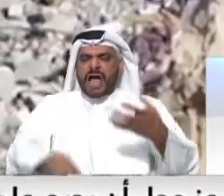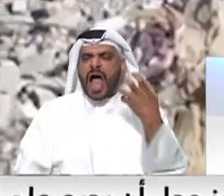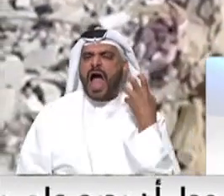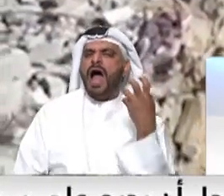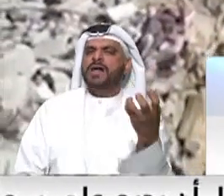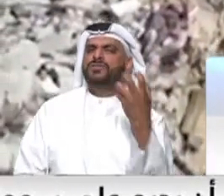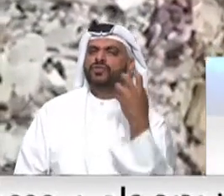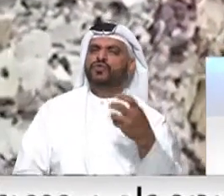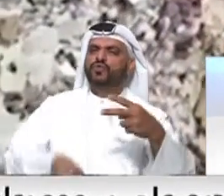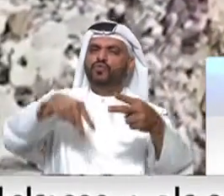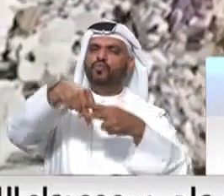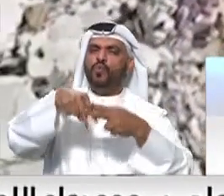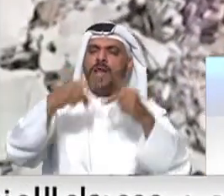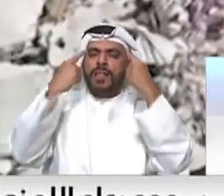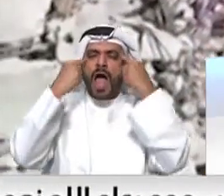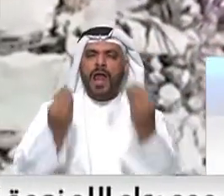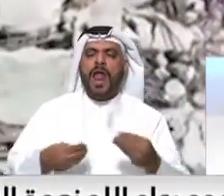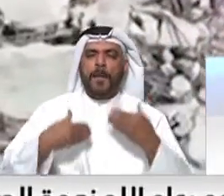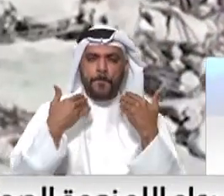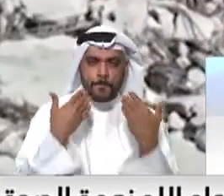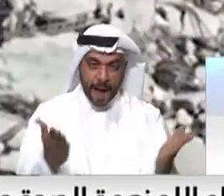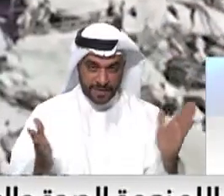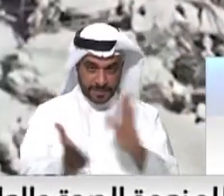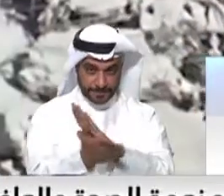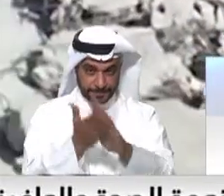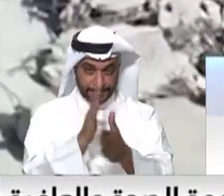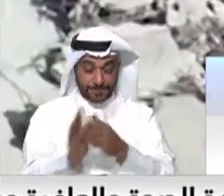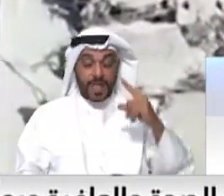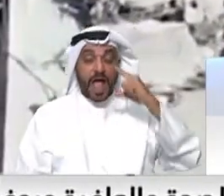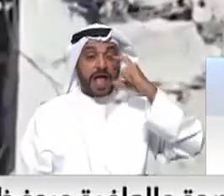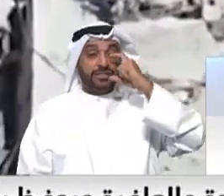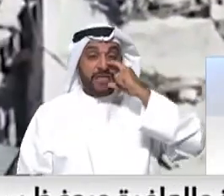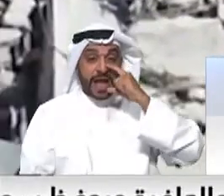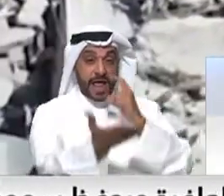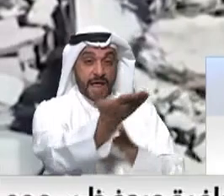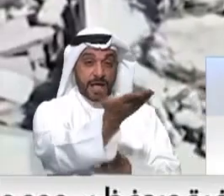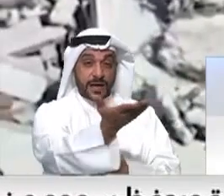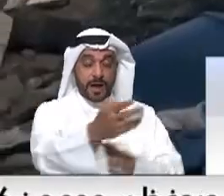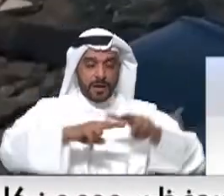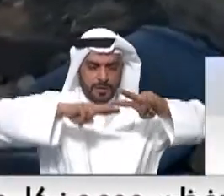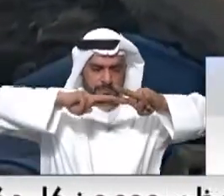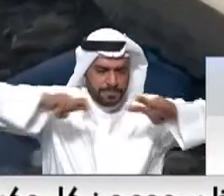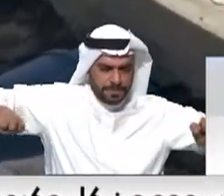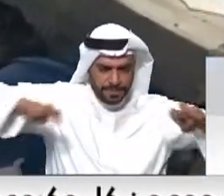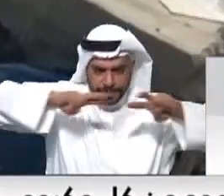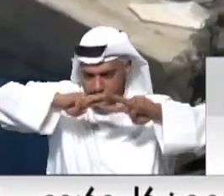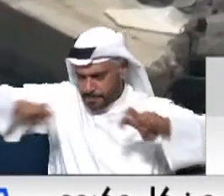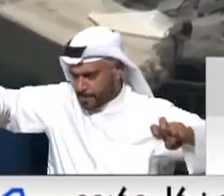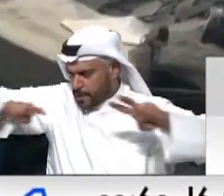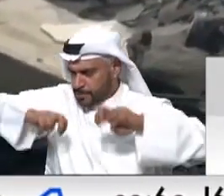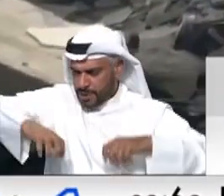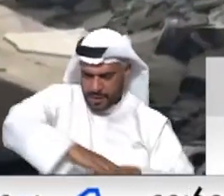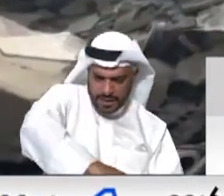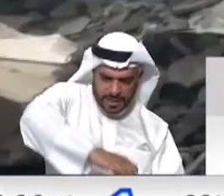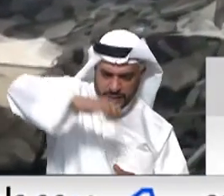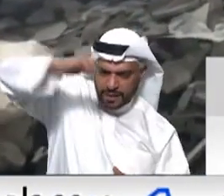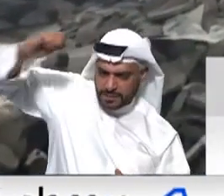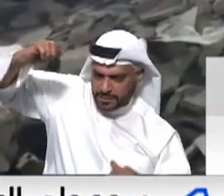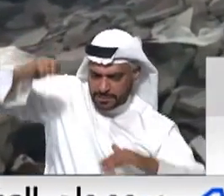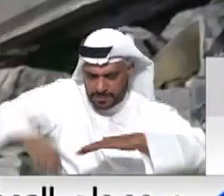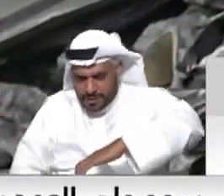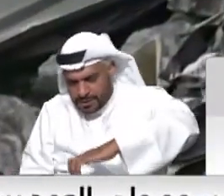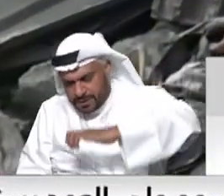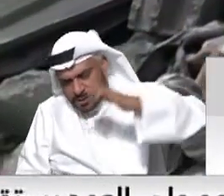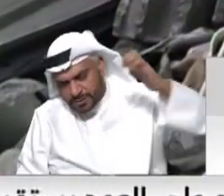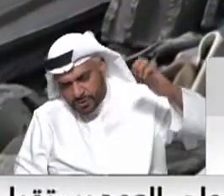كل قيم الإنسانية. أما في جنين، الأهالي يبحثون بين الركام عن ذكرى لم